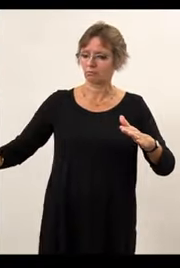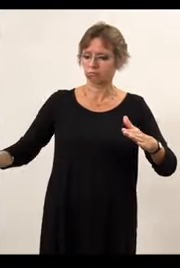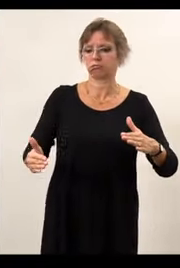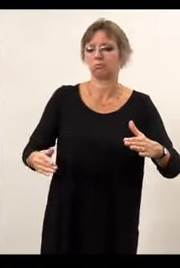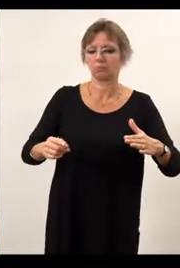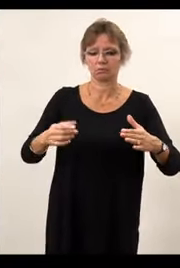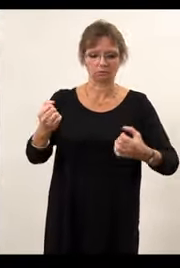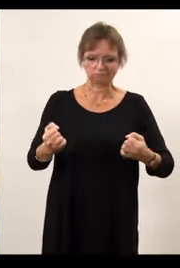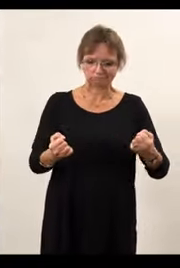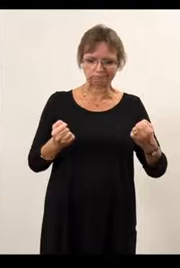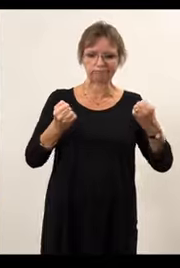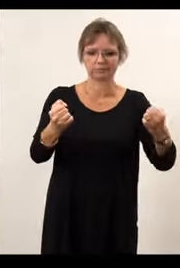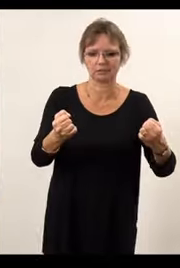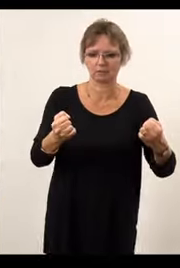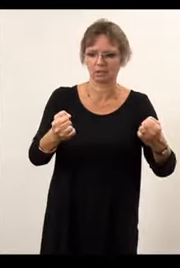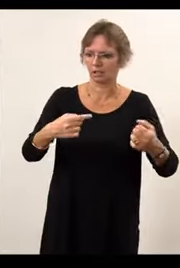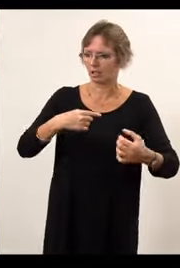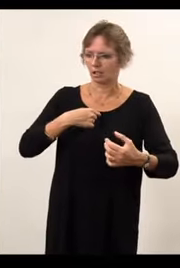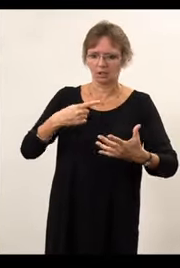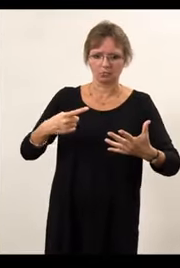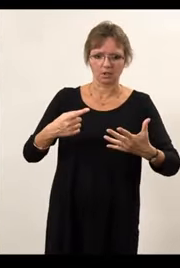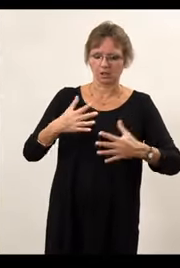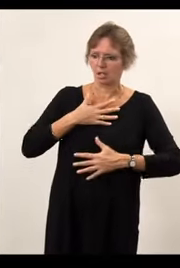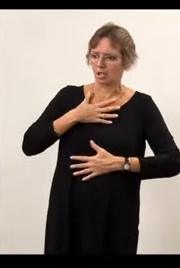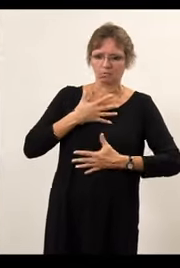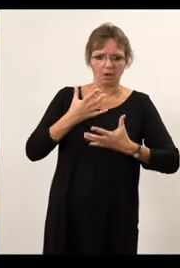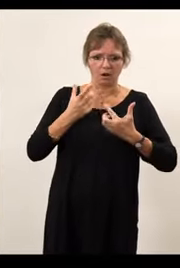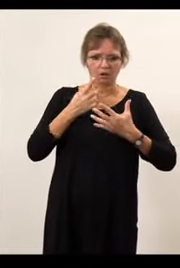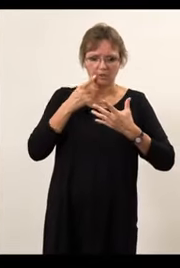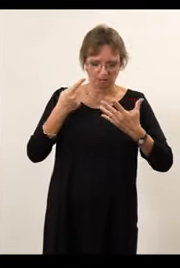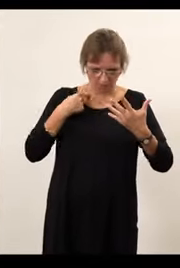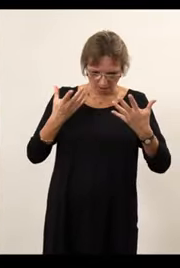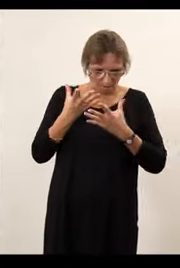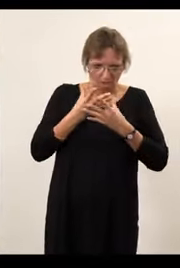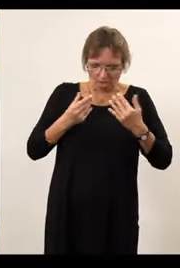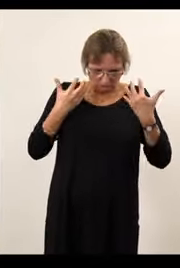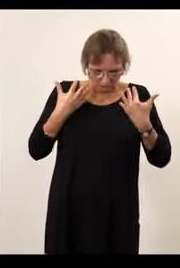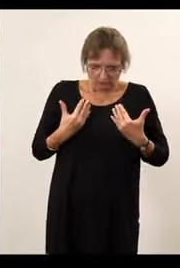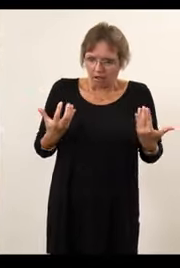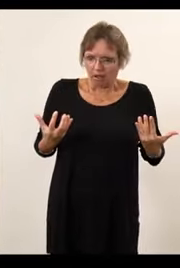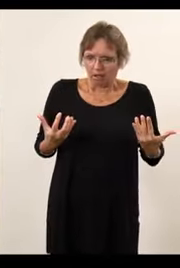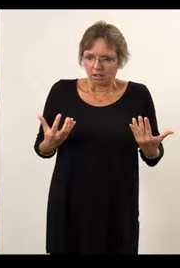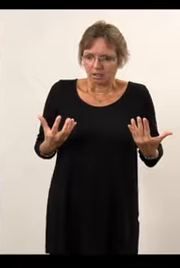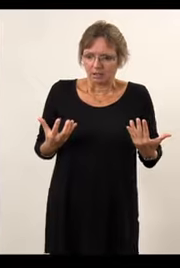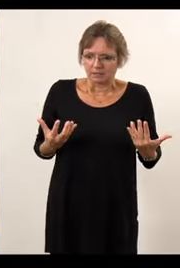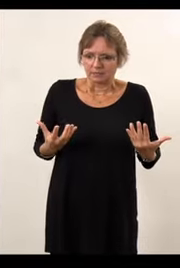Et il a redémarré. Moi, j'aurais voulu disparaître au fond de mon siège.